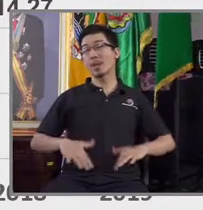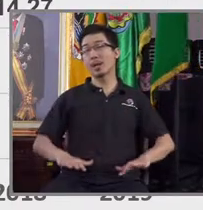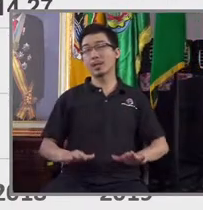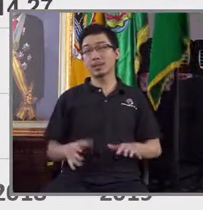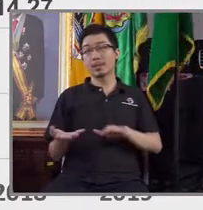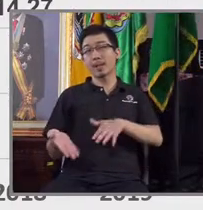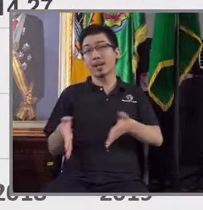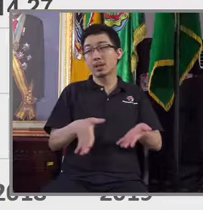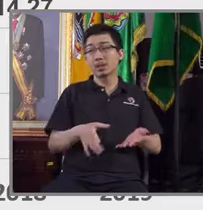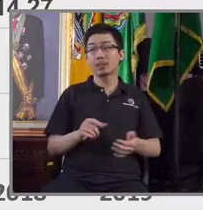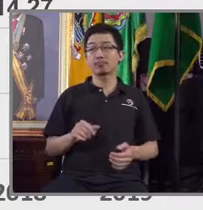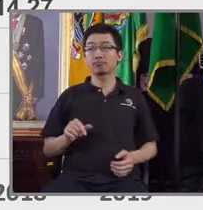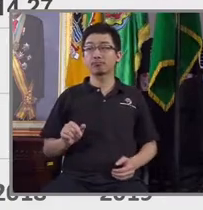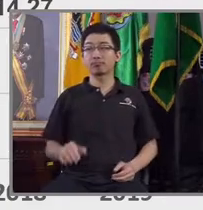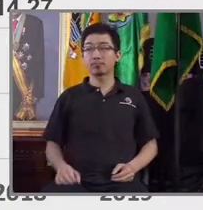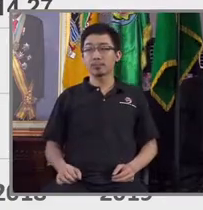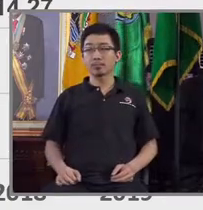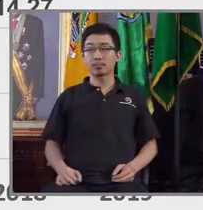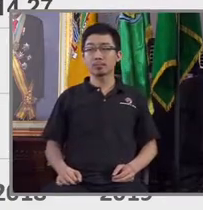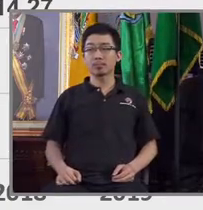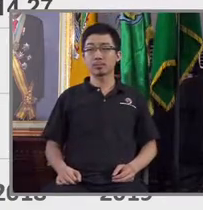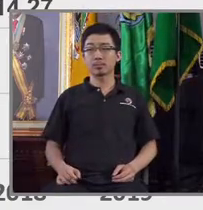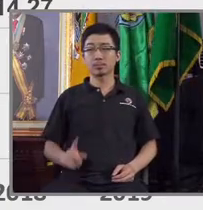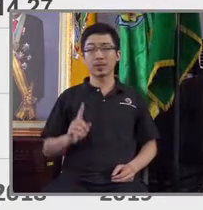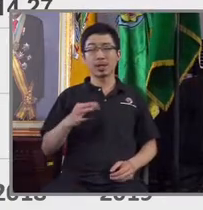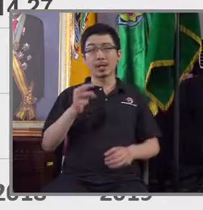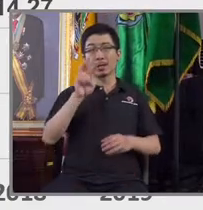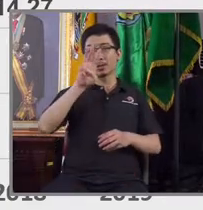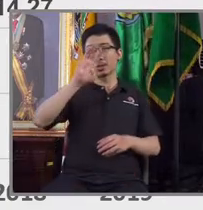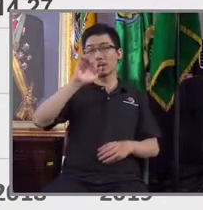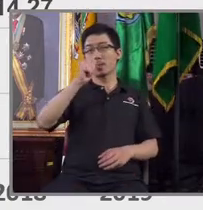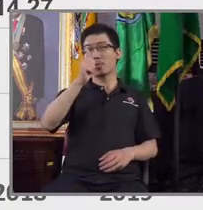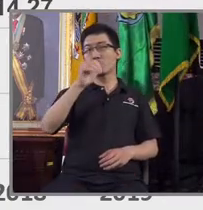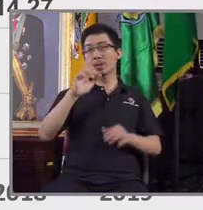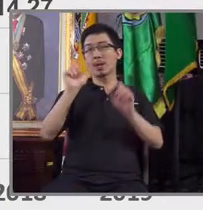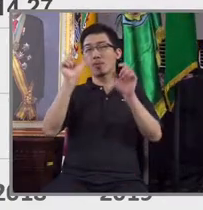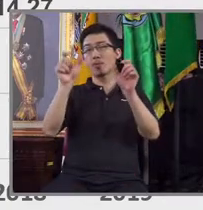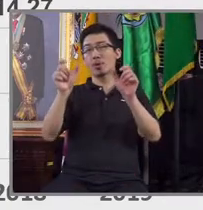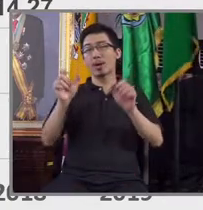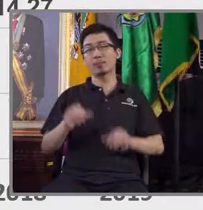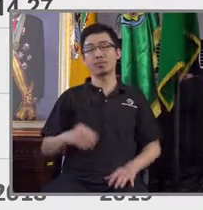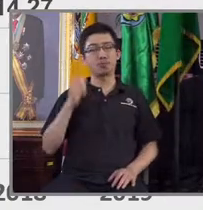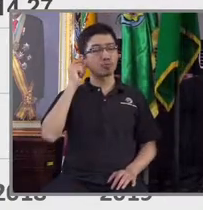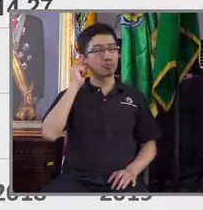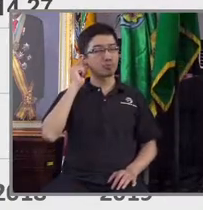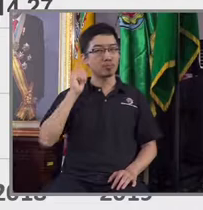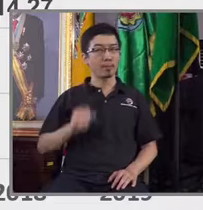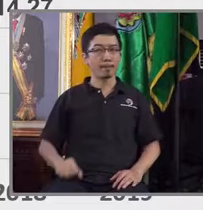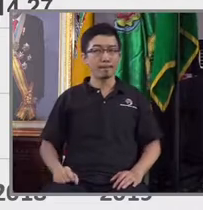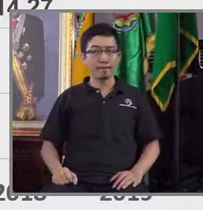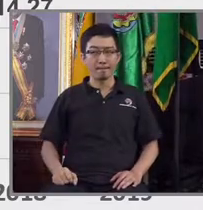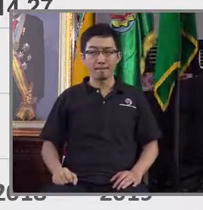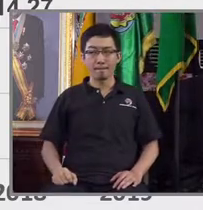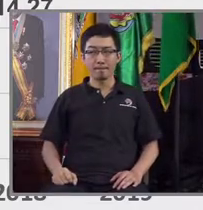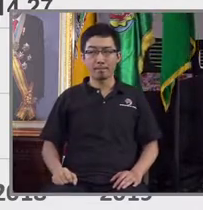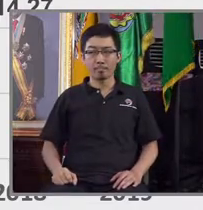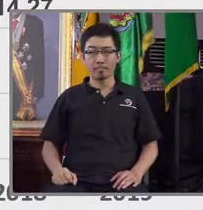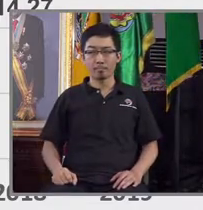tapi dipaparkan oleh pak gubernur tahun 2019 dan angka kematian bayi atau akab